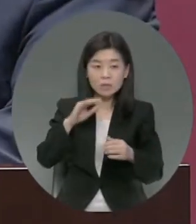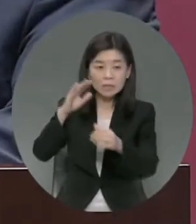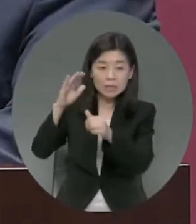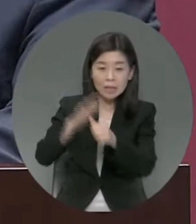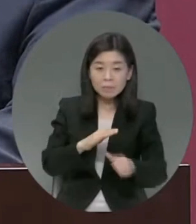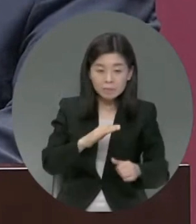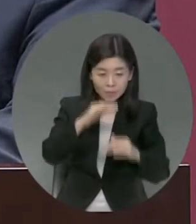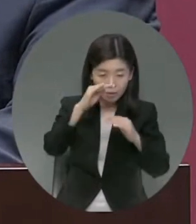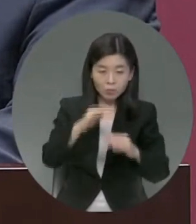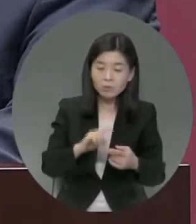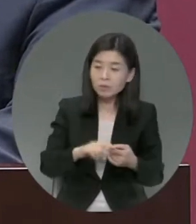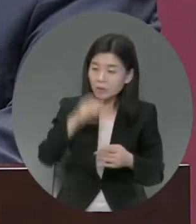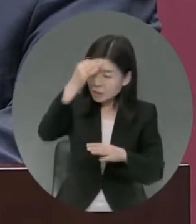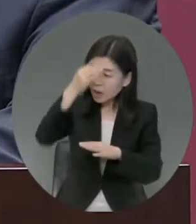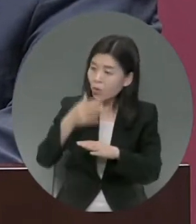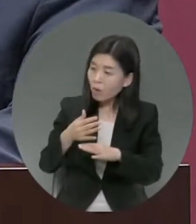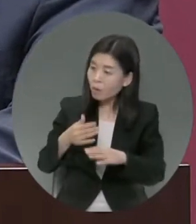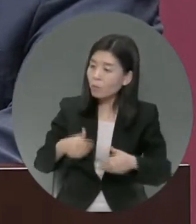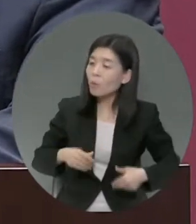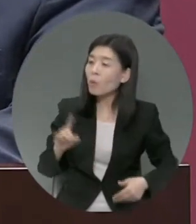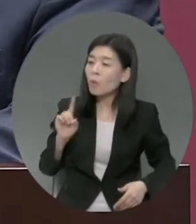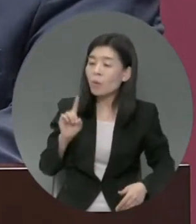어떻게 생각하십니까?